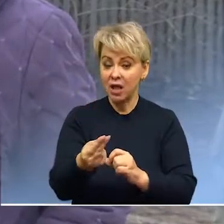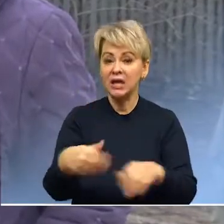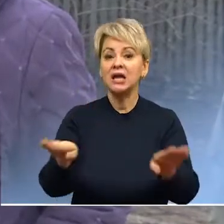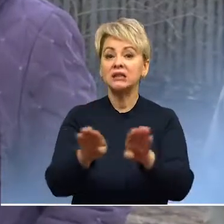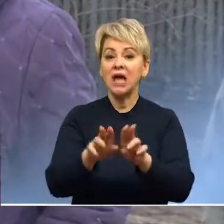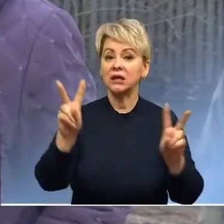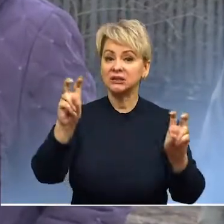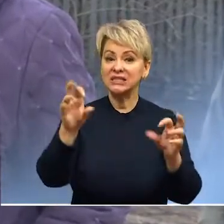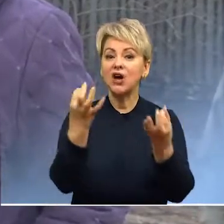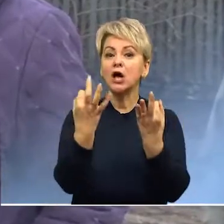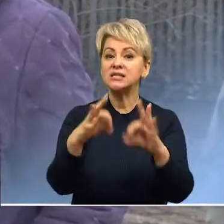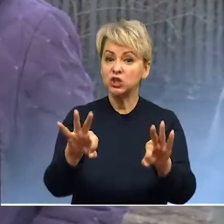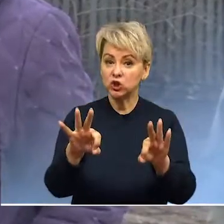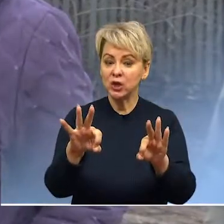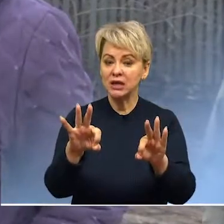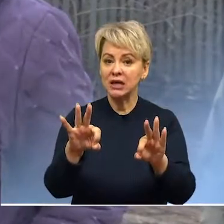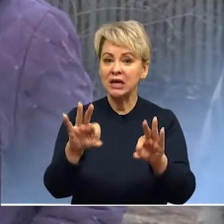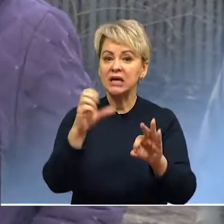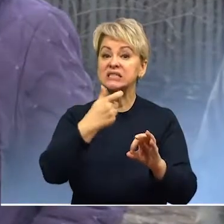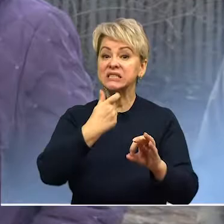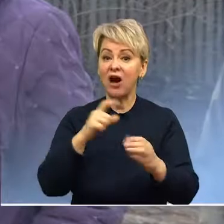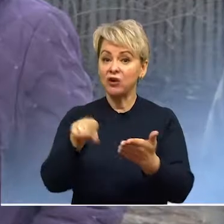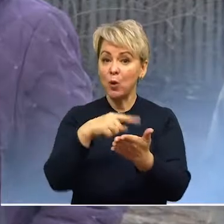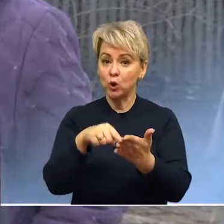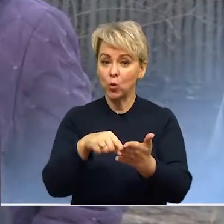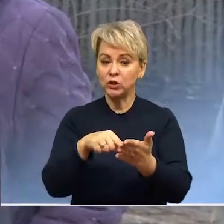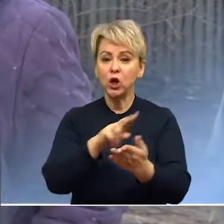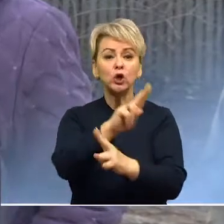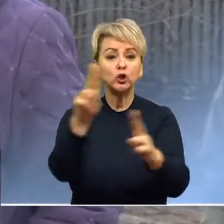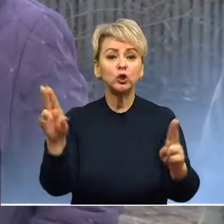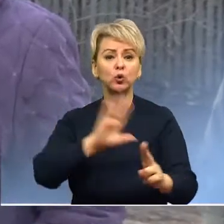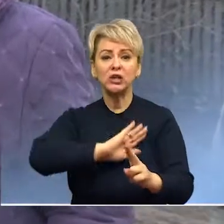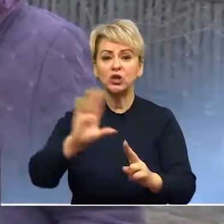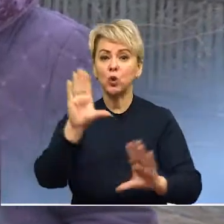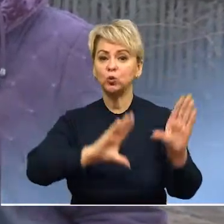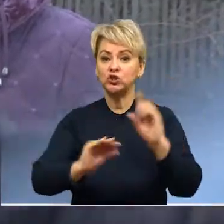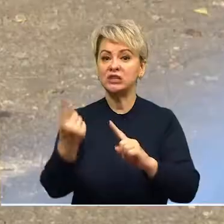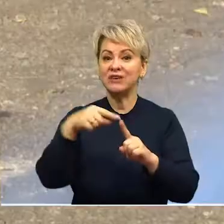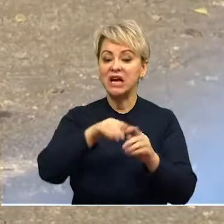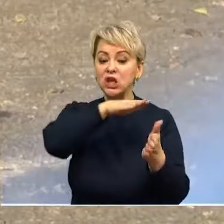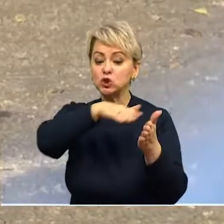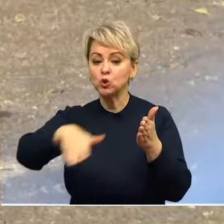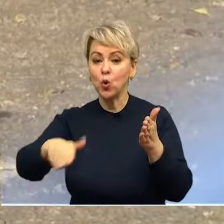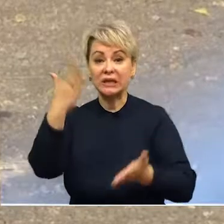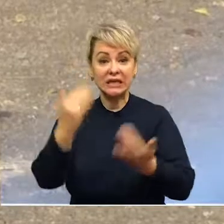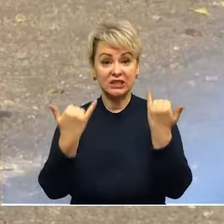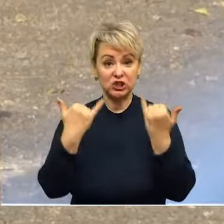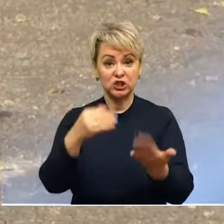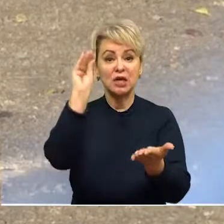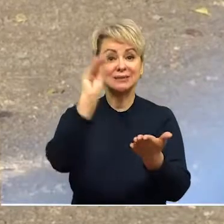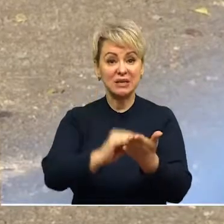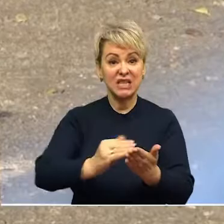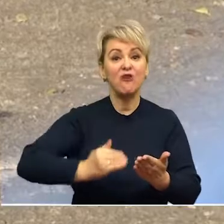так называемое разрешение в Ставрополе, никто не учитывал вот этот склон. Потому что если сейчас